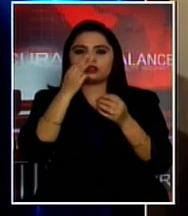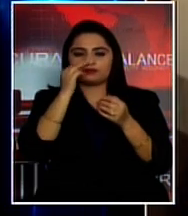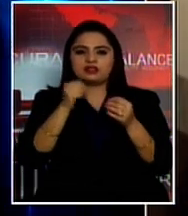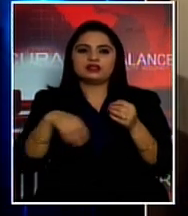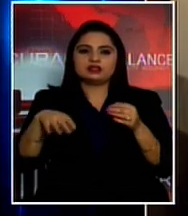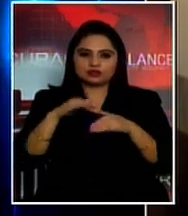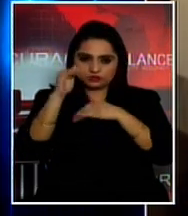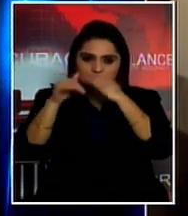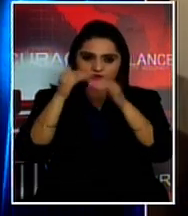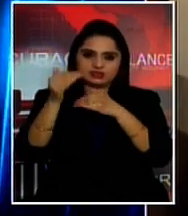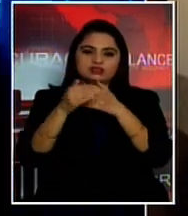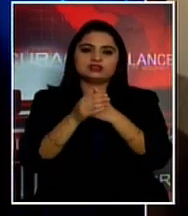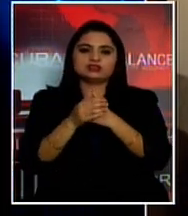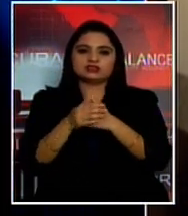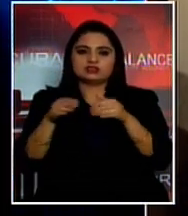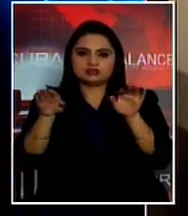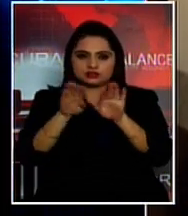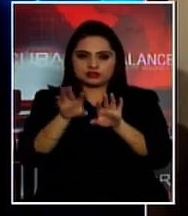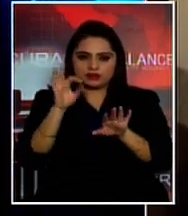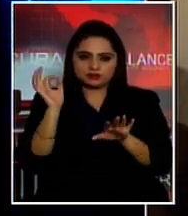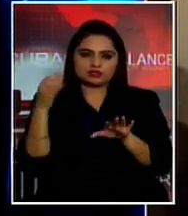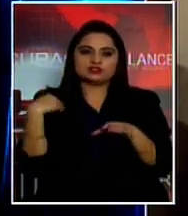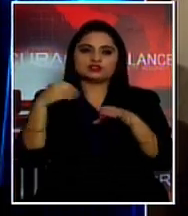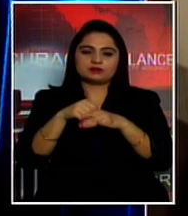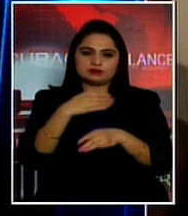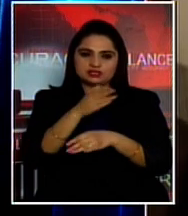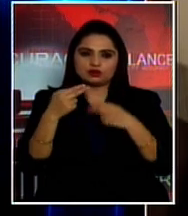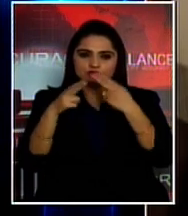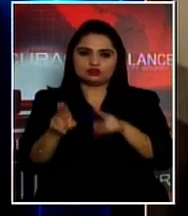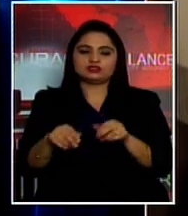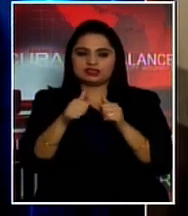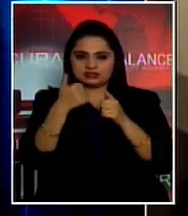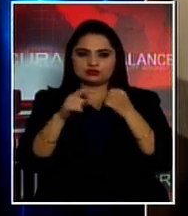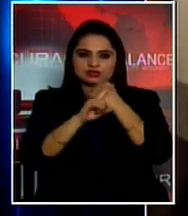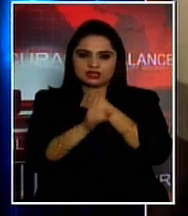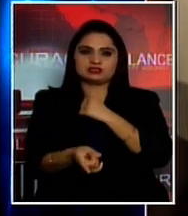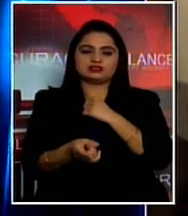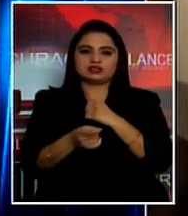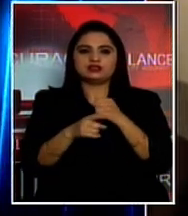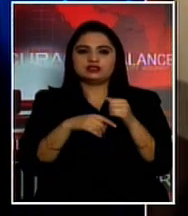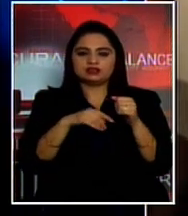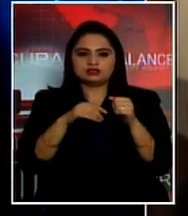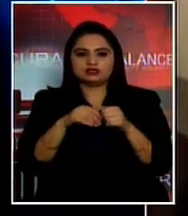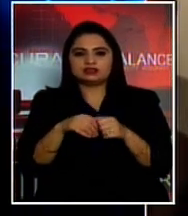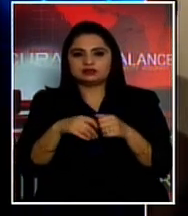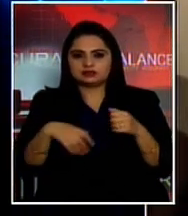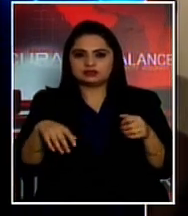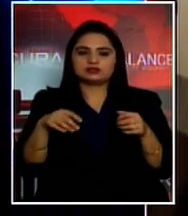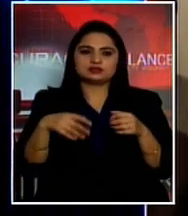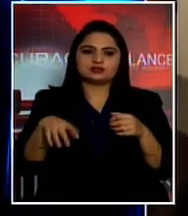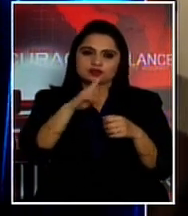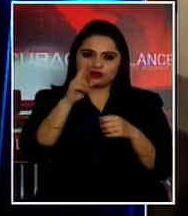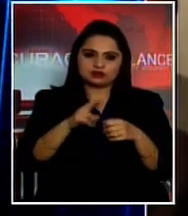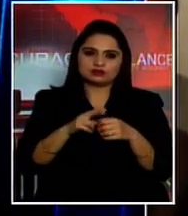समतामूलक समृद्धि, समानुपातिक समावेशी लोकतन्त्र, सुशासन, सदाचार, स्वाधीनता, सार्वभौमिकता